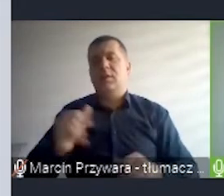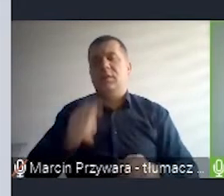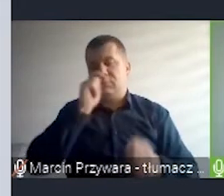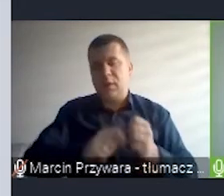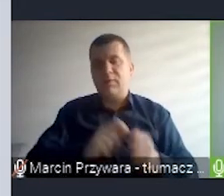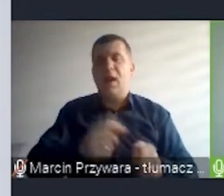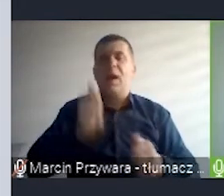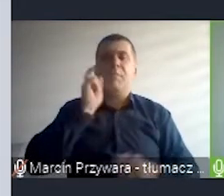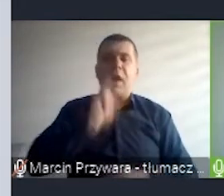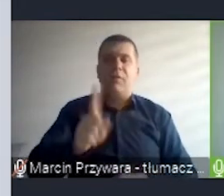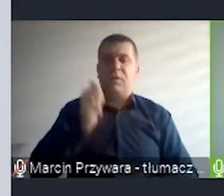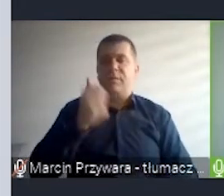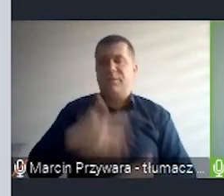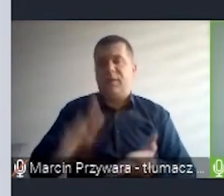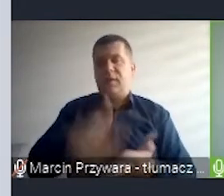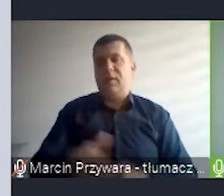wydatków.